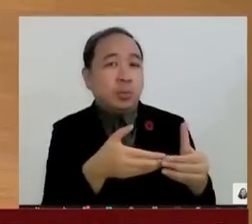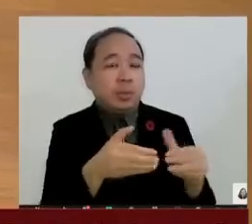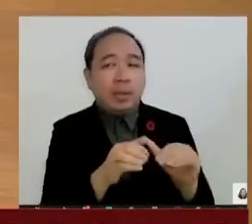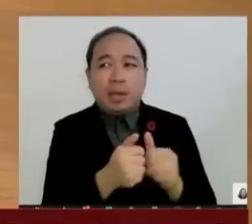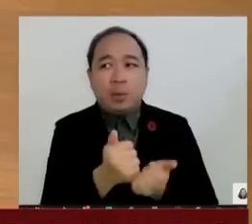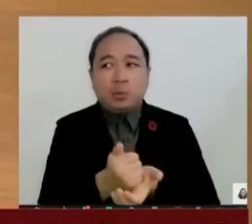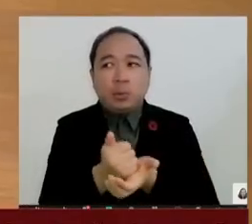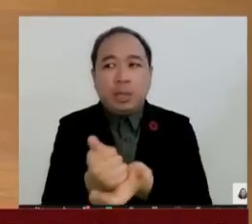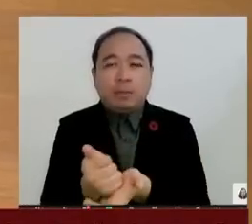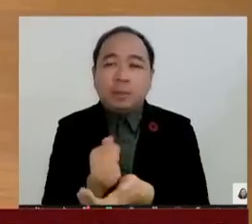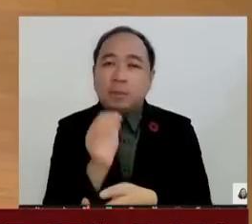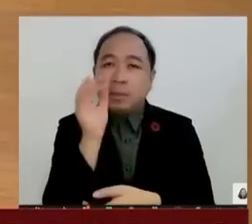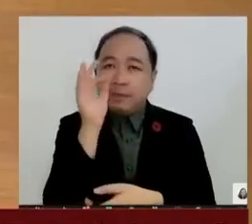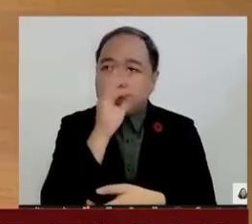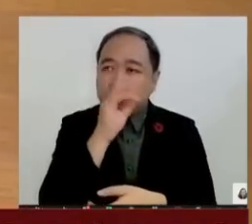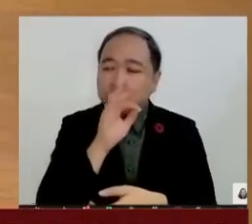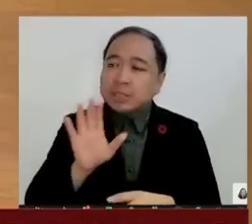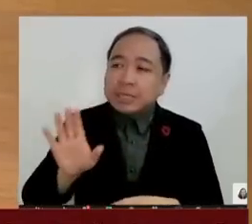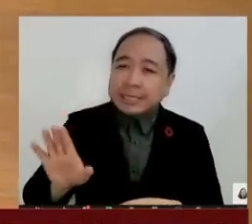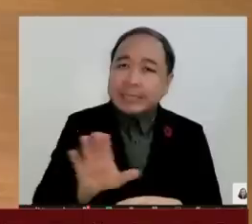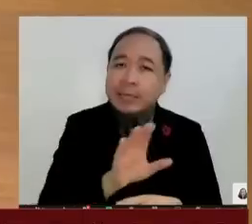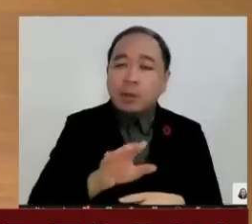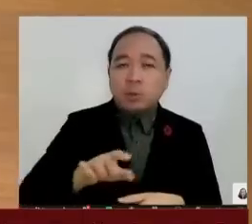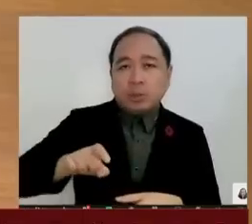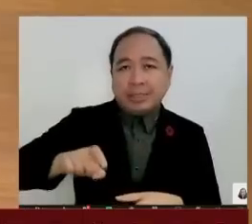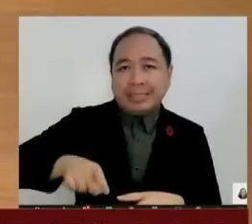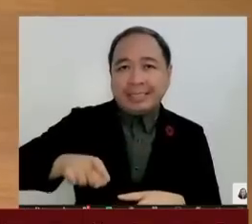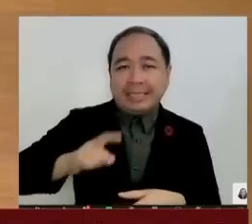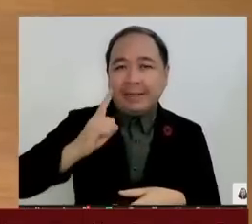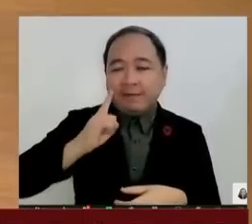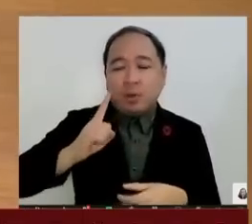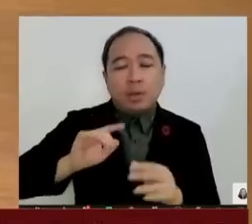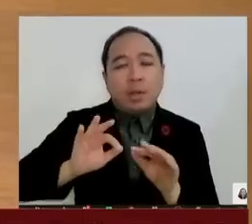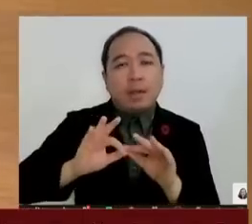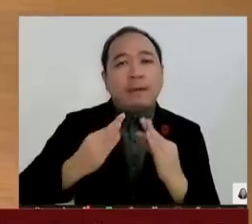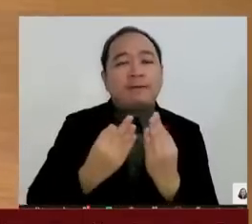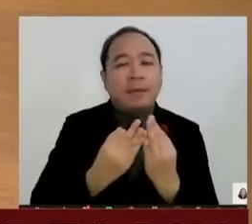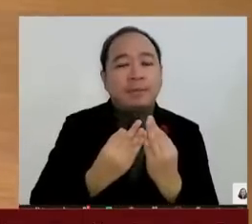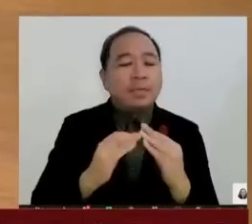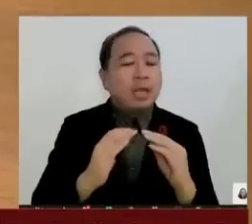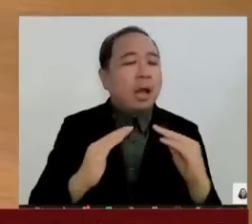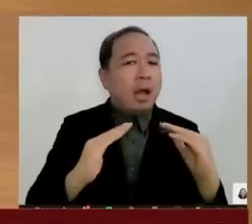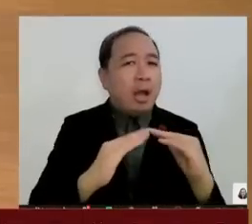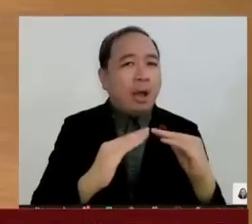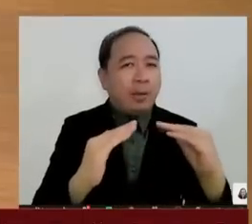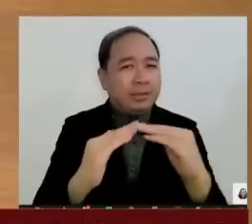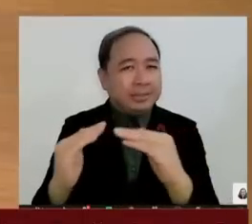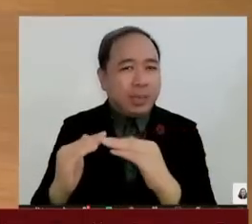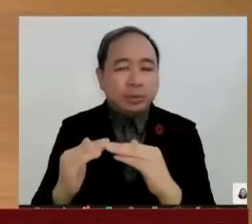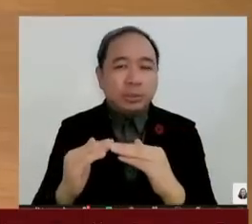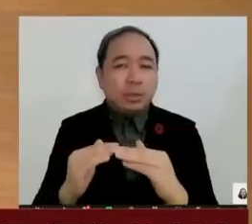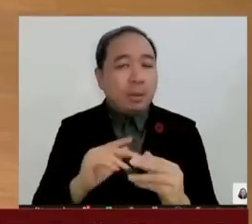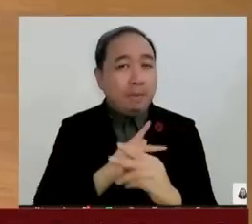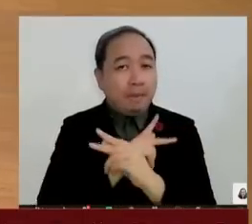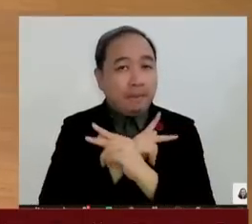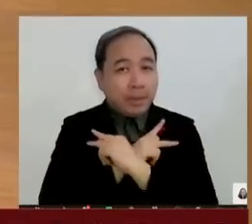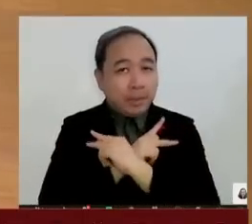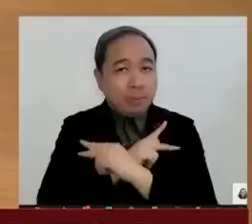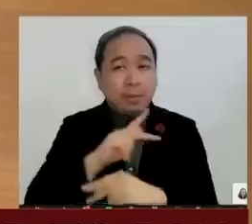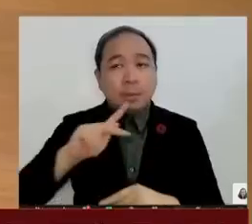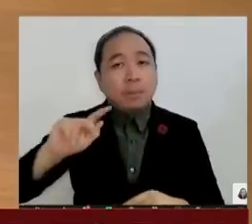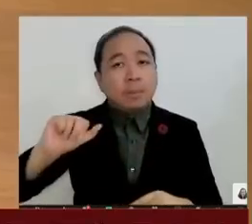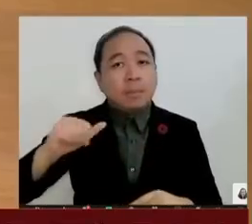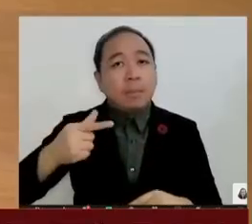Pilipino sa pangangailangan ng pabahay. Patuloy ang serbisyo ng Pag-ibig Fund upang makatulong sa